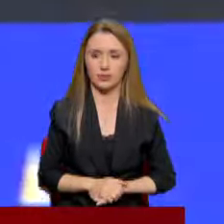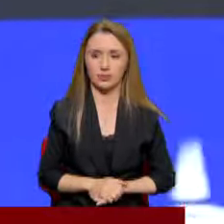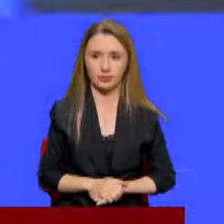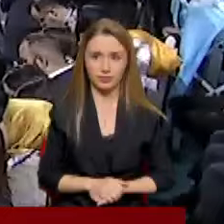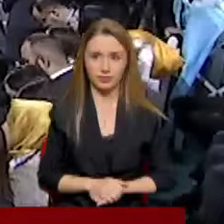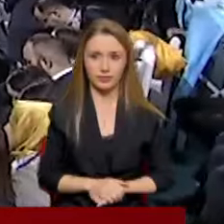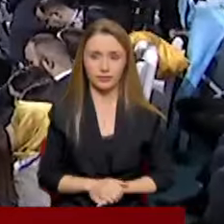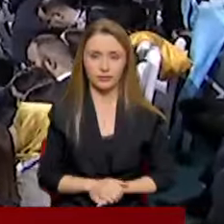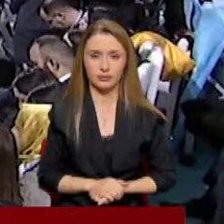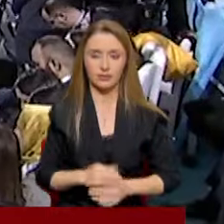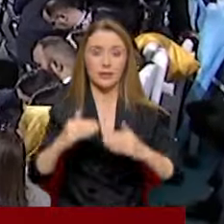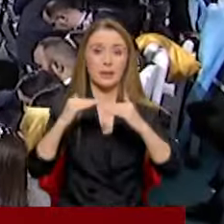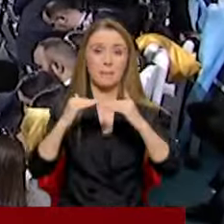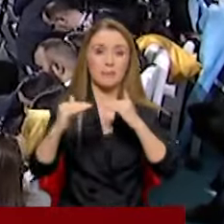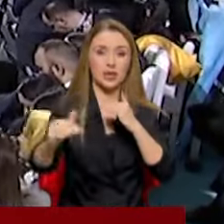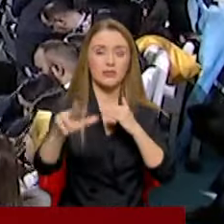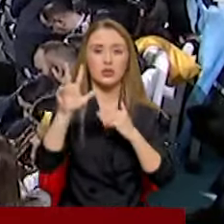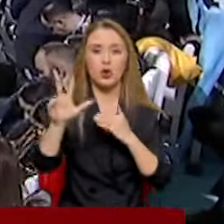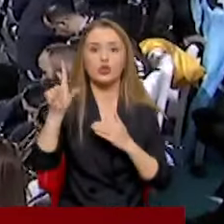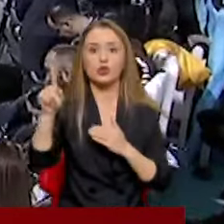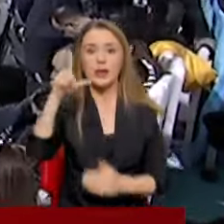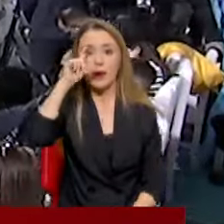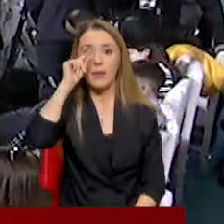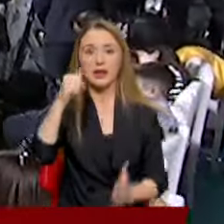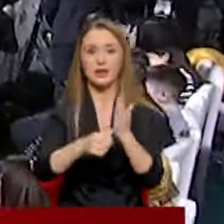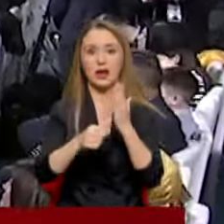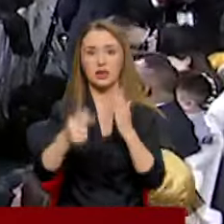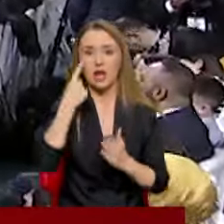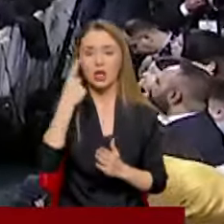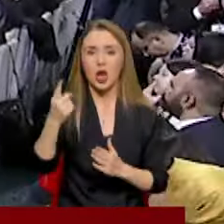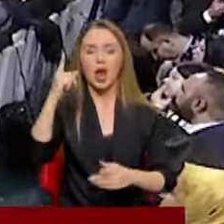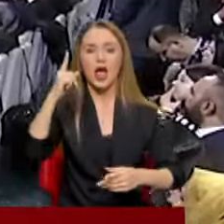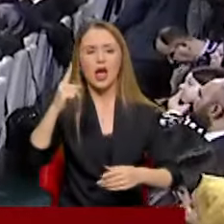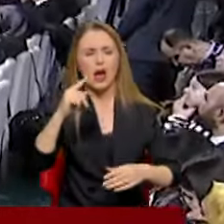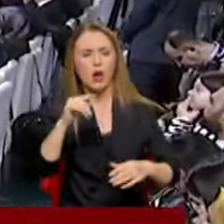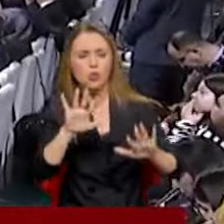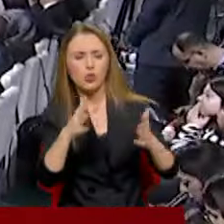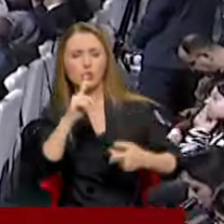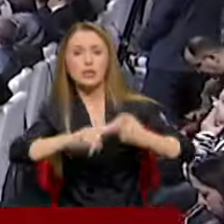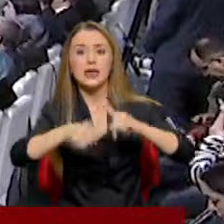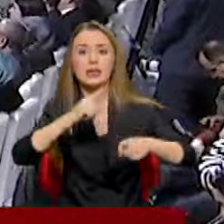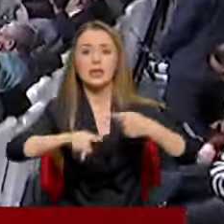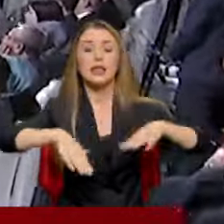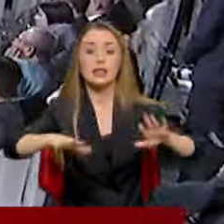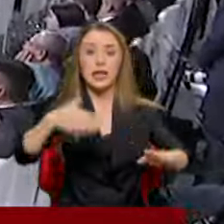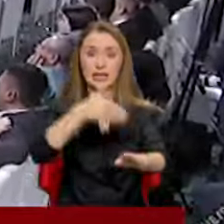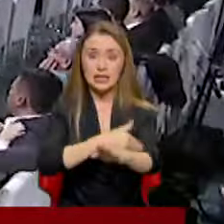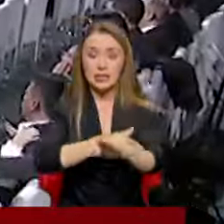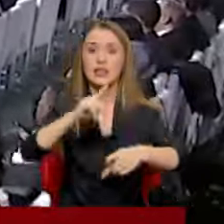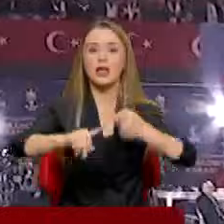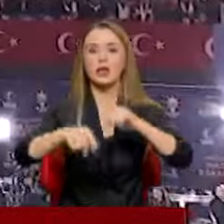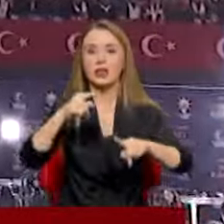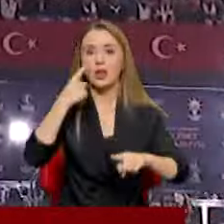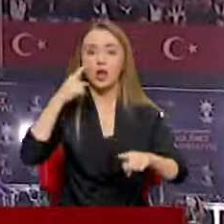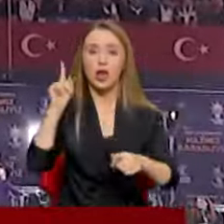üzere milletimiz 31 Mart'ta istismar siyasetiyle değil Eser ve hizmet siyasetiyle